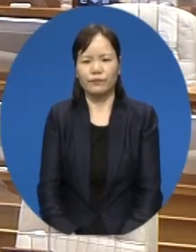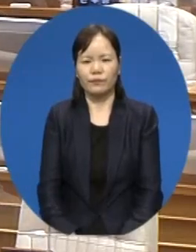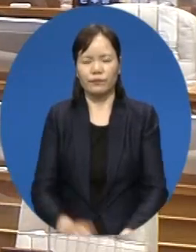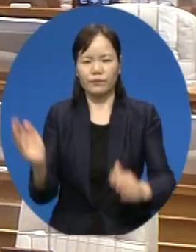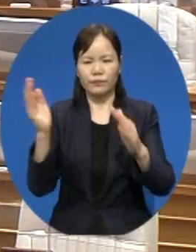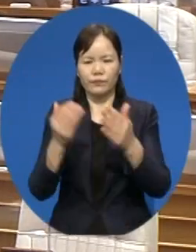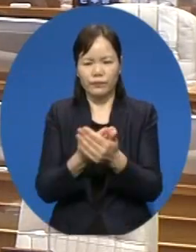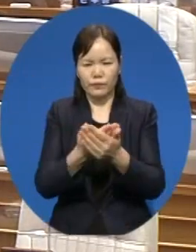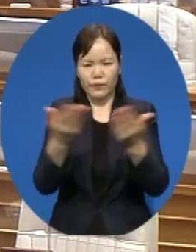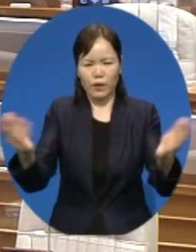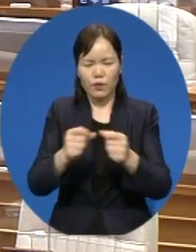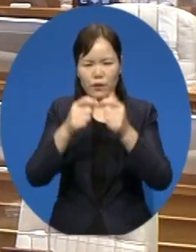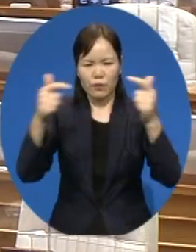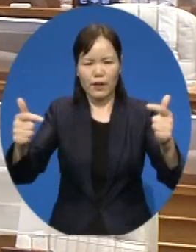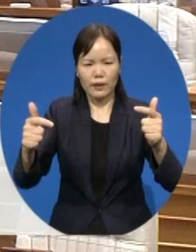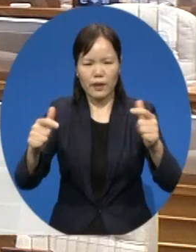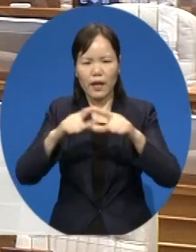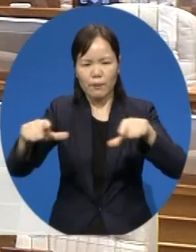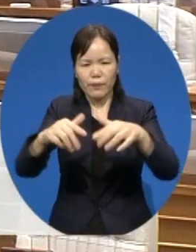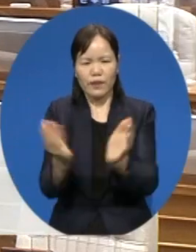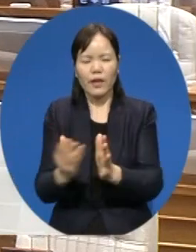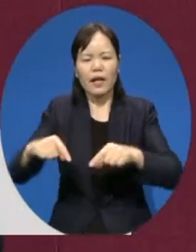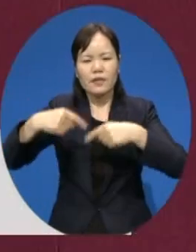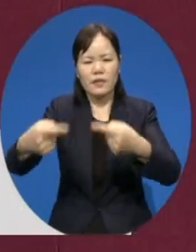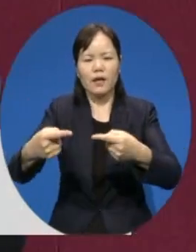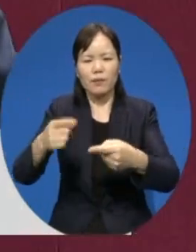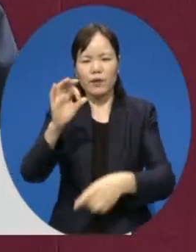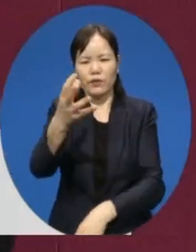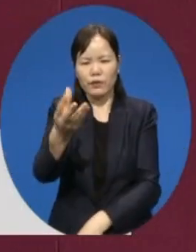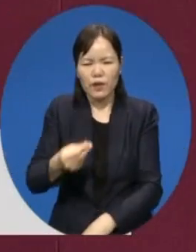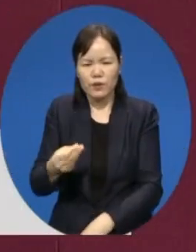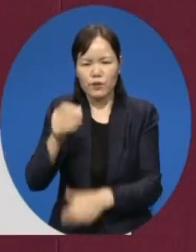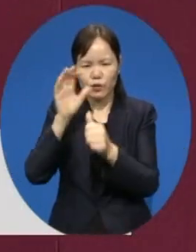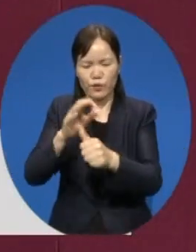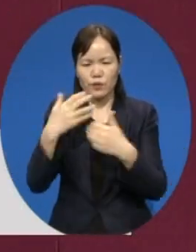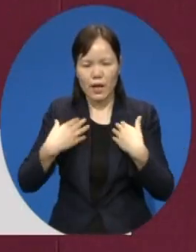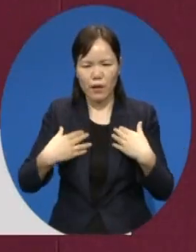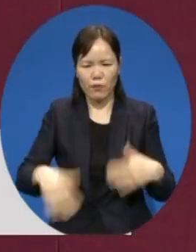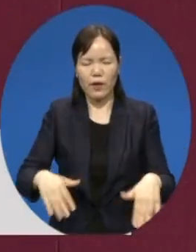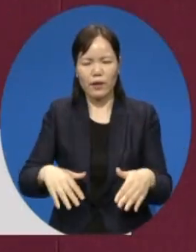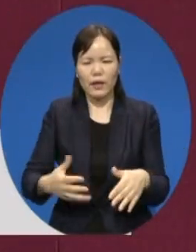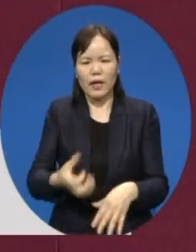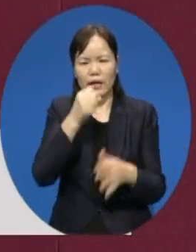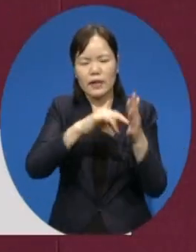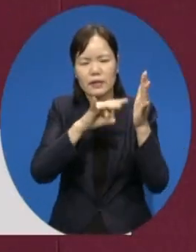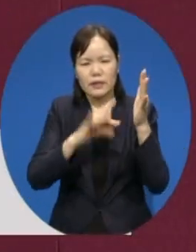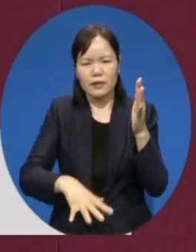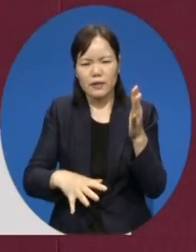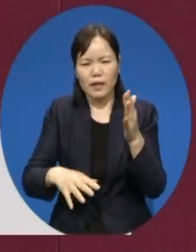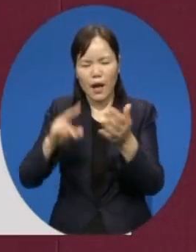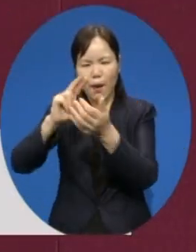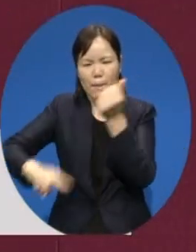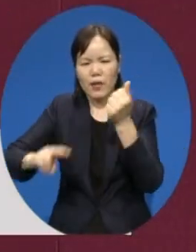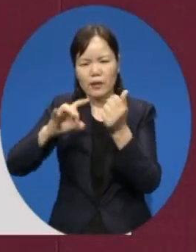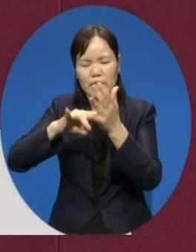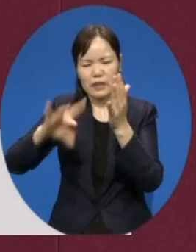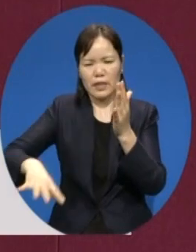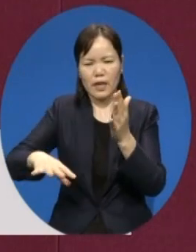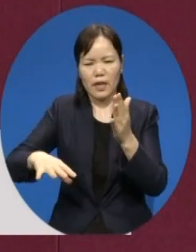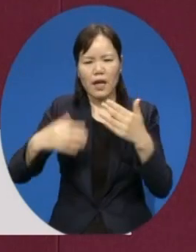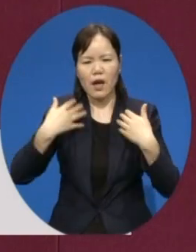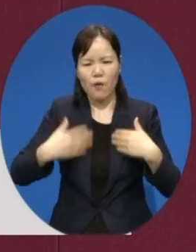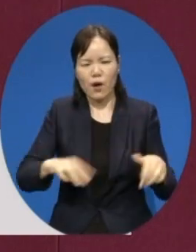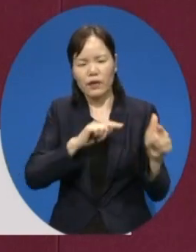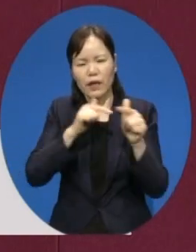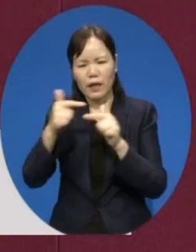공급 확대, 민간 참여 확대, 대출 규제 완화, 보유세와 양도세 인하, 이 네 가지 해법을